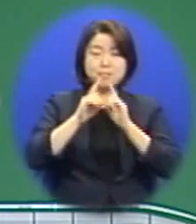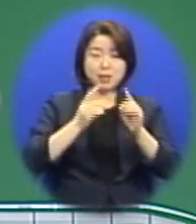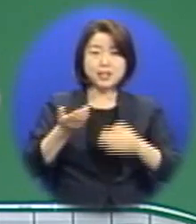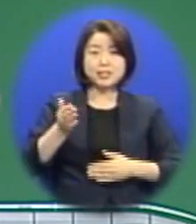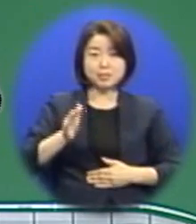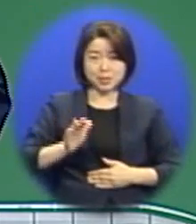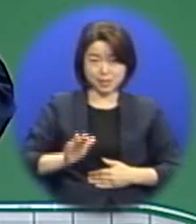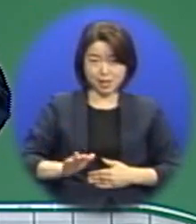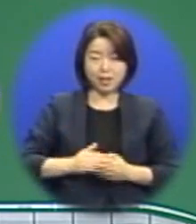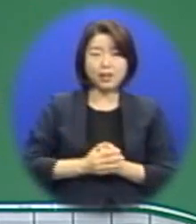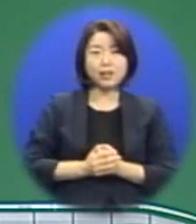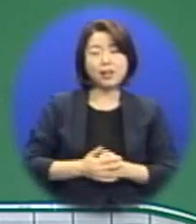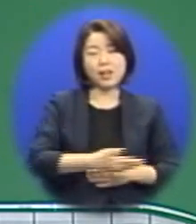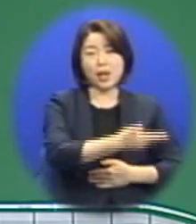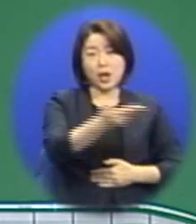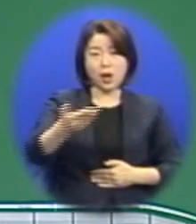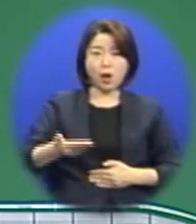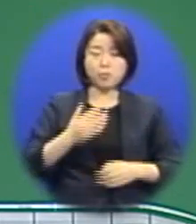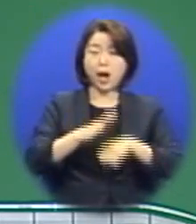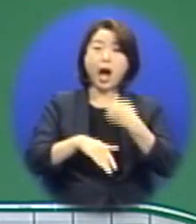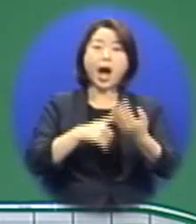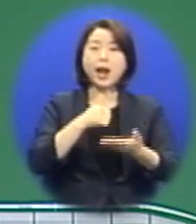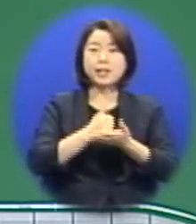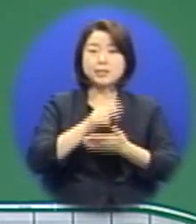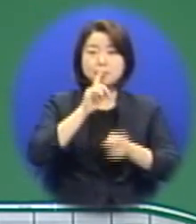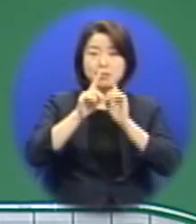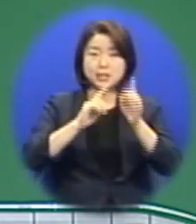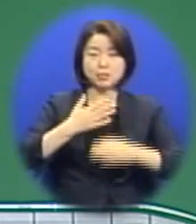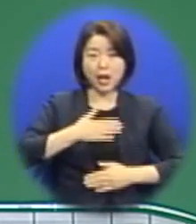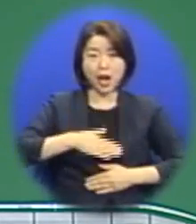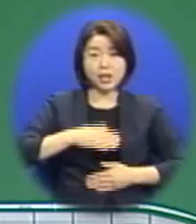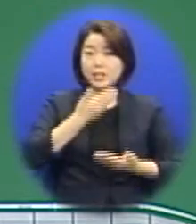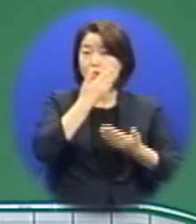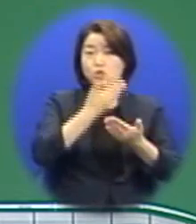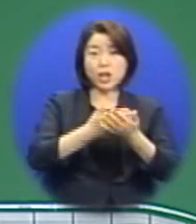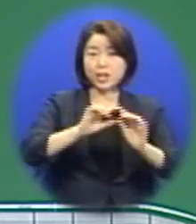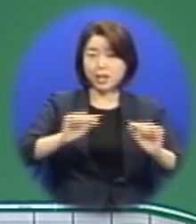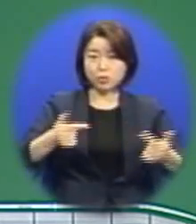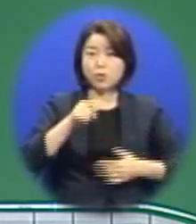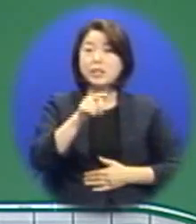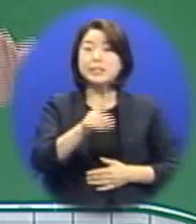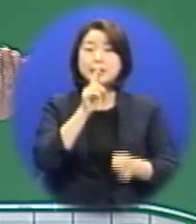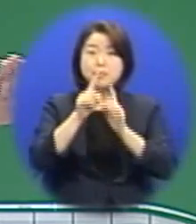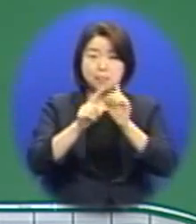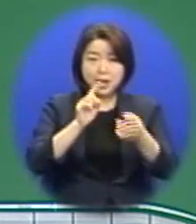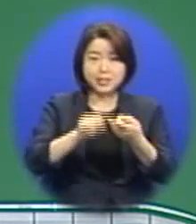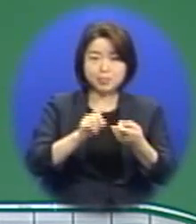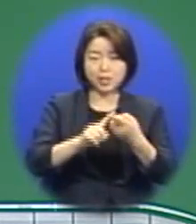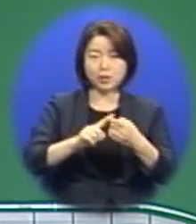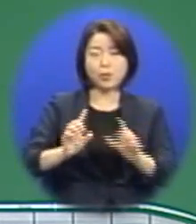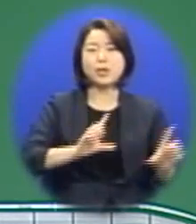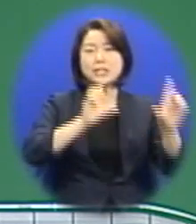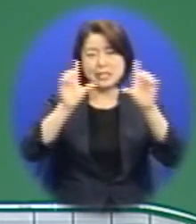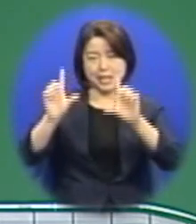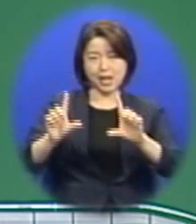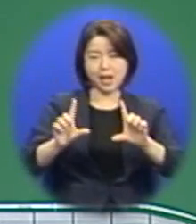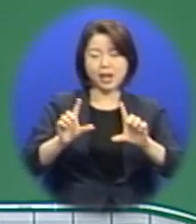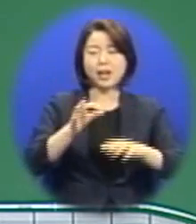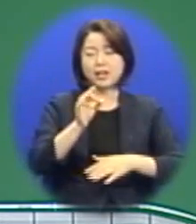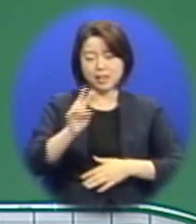말씀인데, 여러분, 하나님의 말씀은 아는 것이 중요한 게 아니고 그 말씀대로 살아야 복이 있는